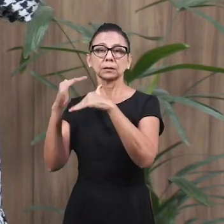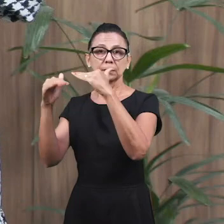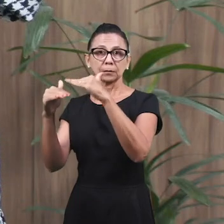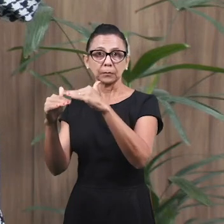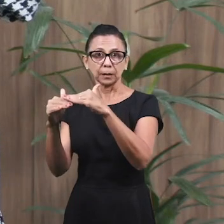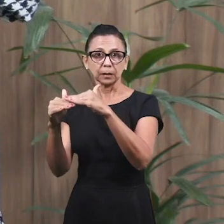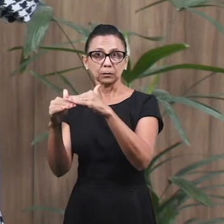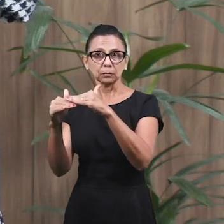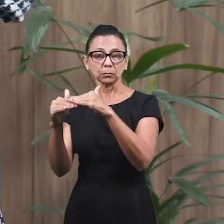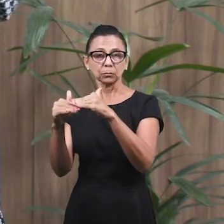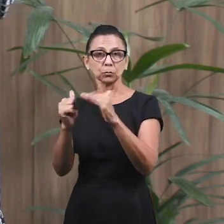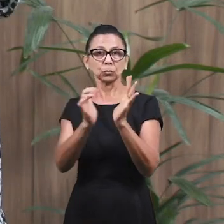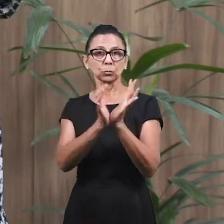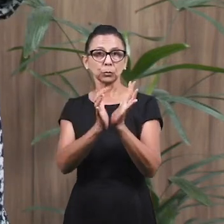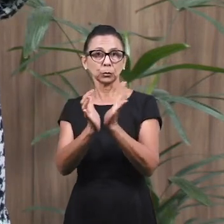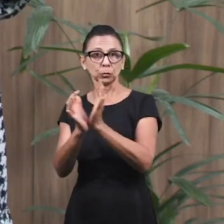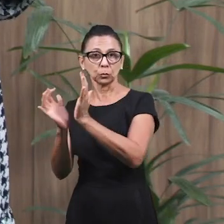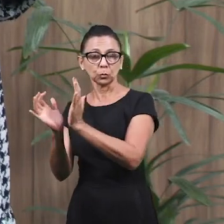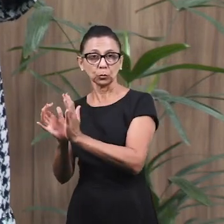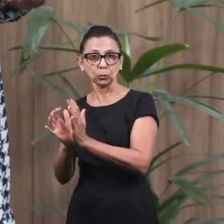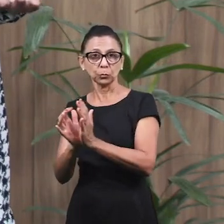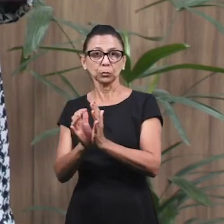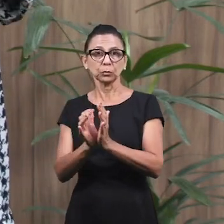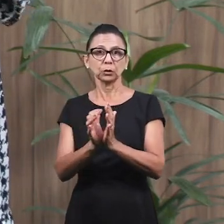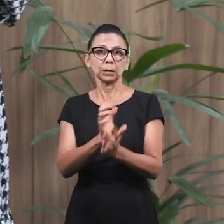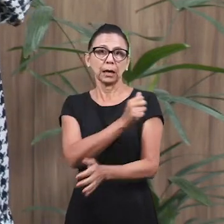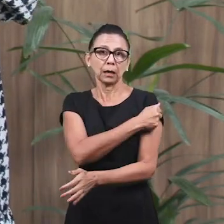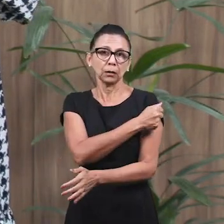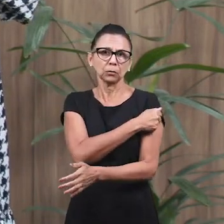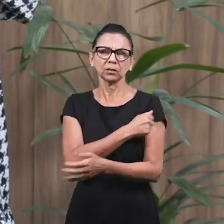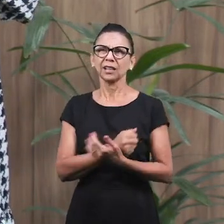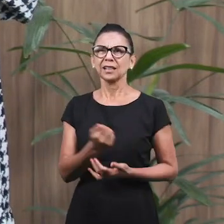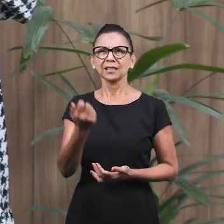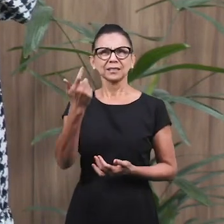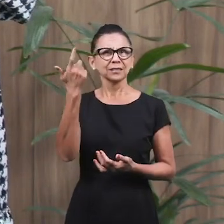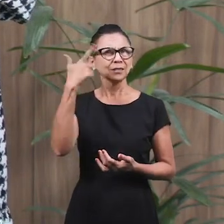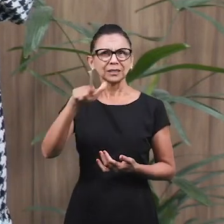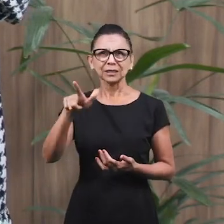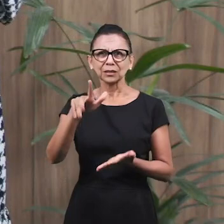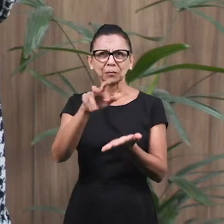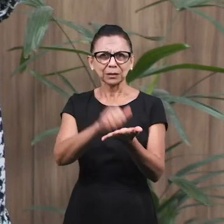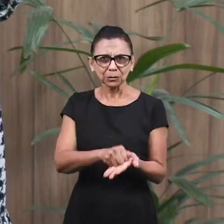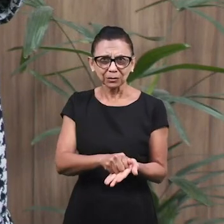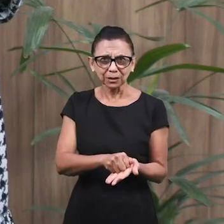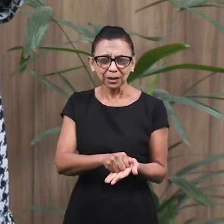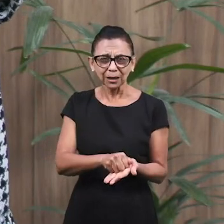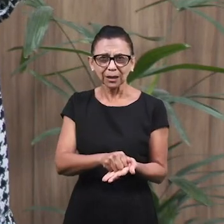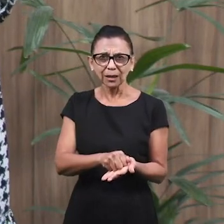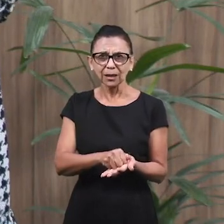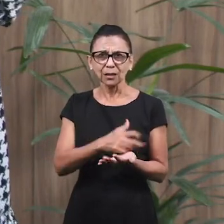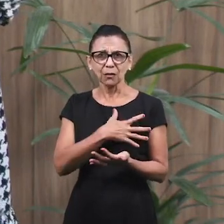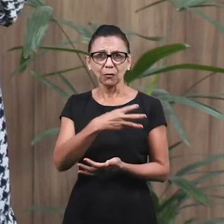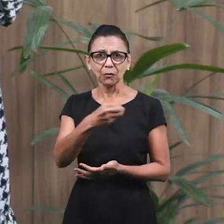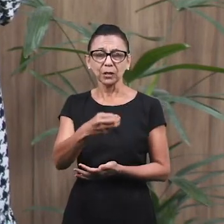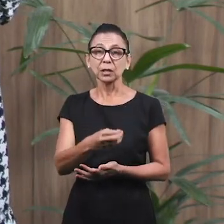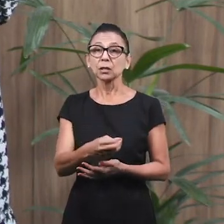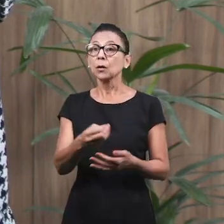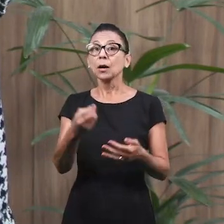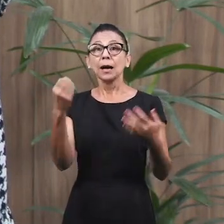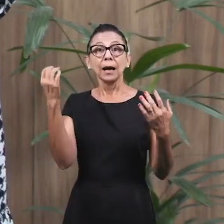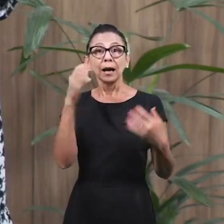с родителями и удостовериться в том, что наши дети, они проходят обучение.